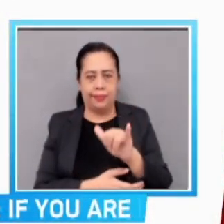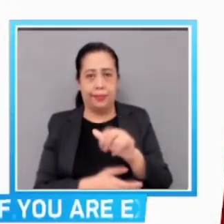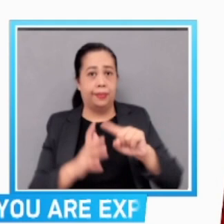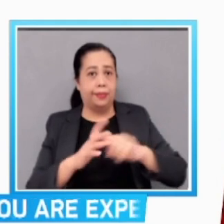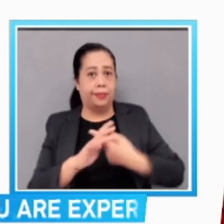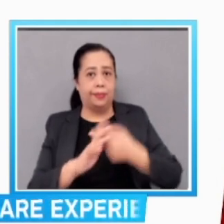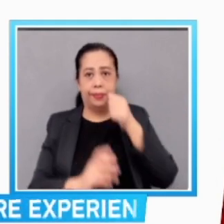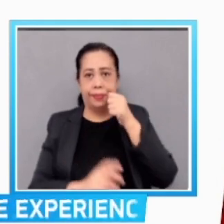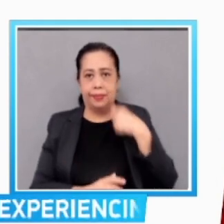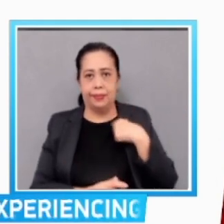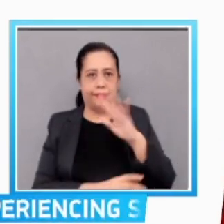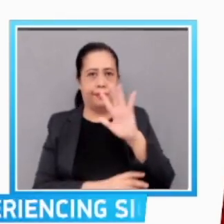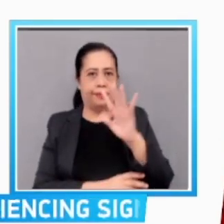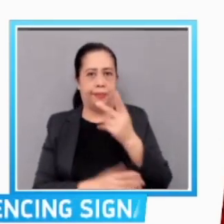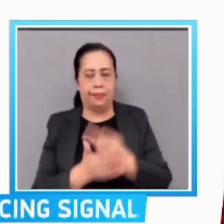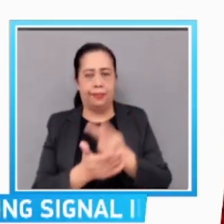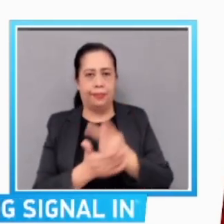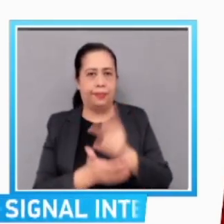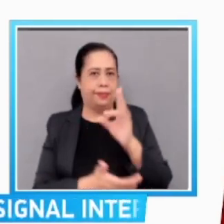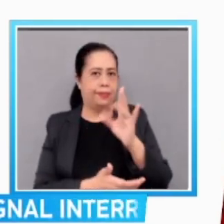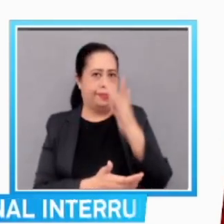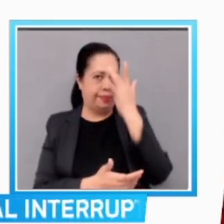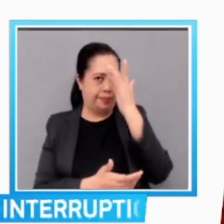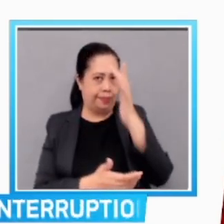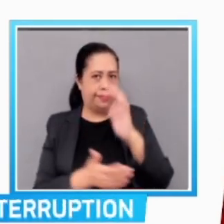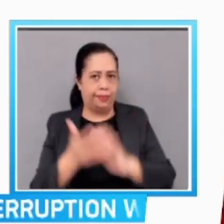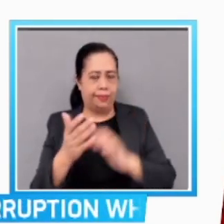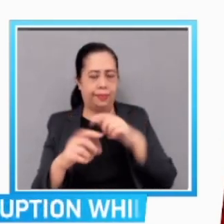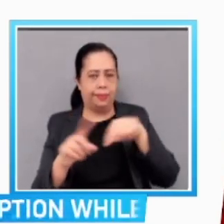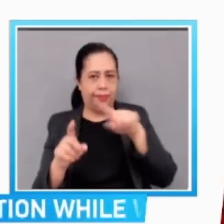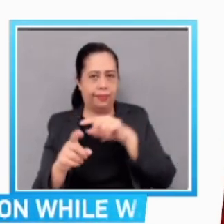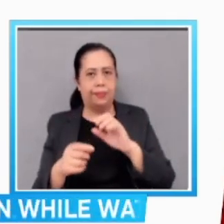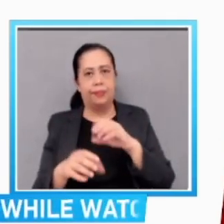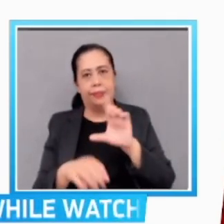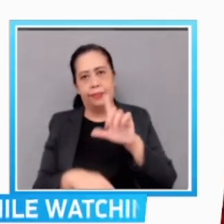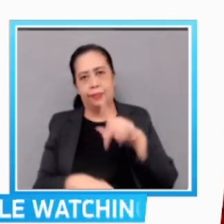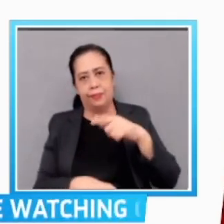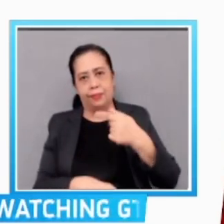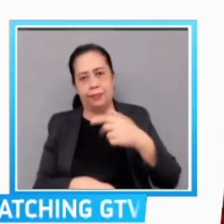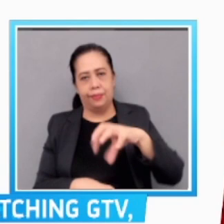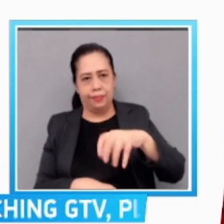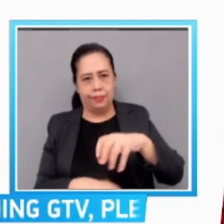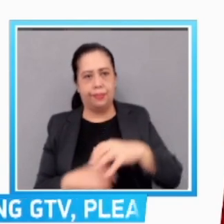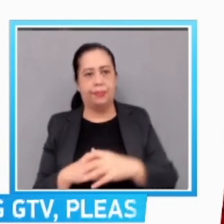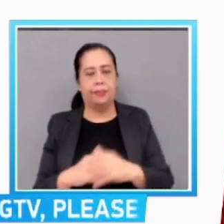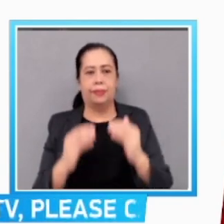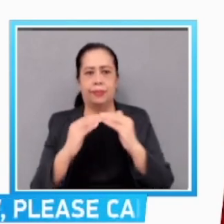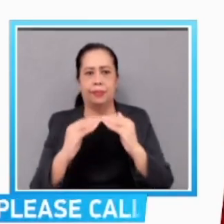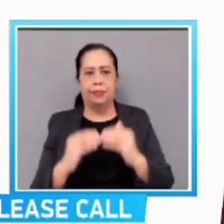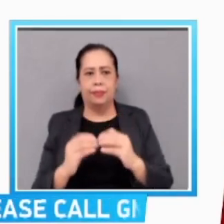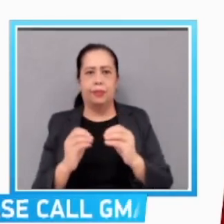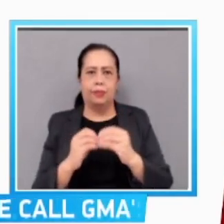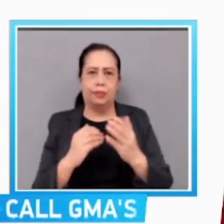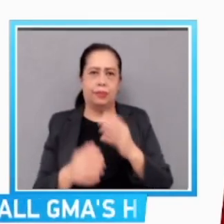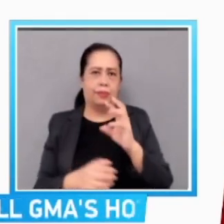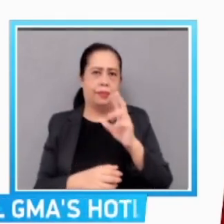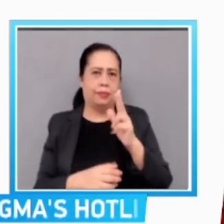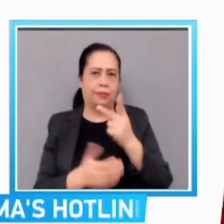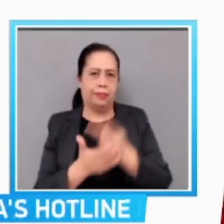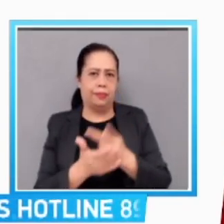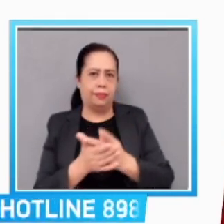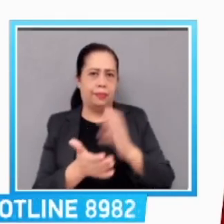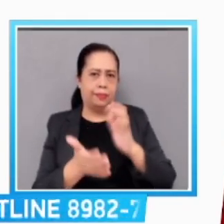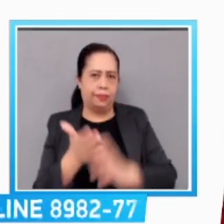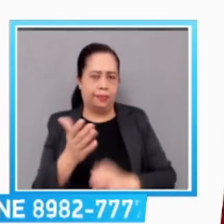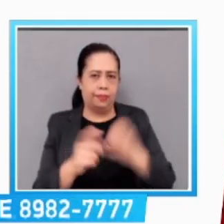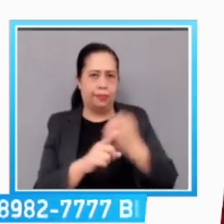5 pesos and 75 centavos na kada kilong rollback sa LPG. Katumbas po yan ng mahigit 63 pesos na bawas sa kada 11